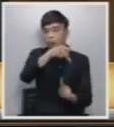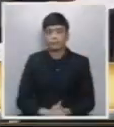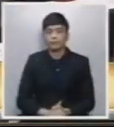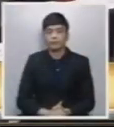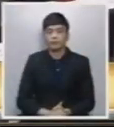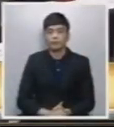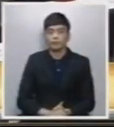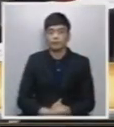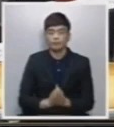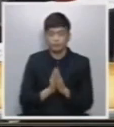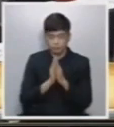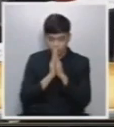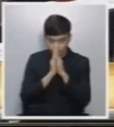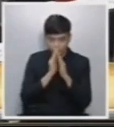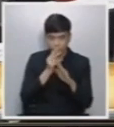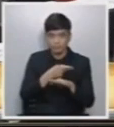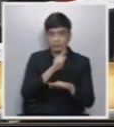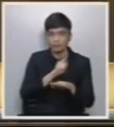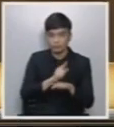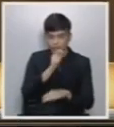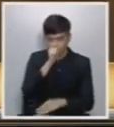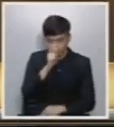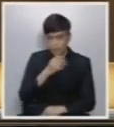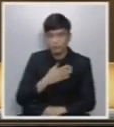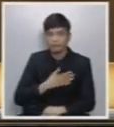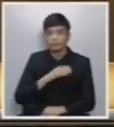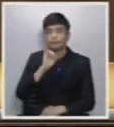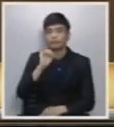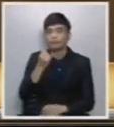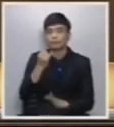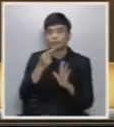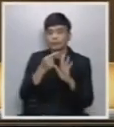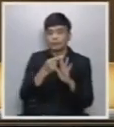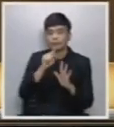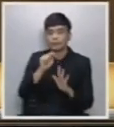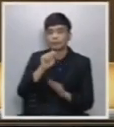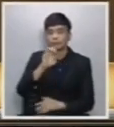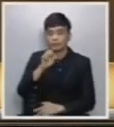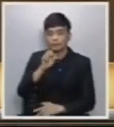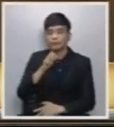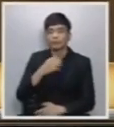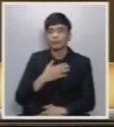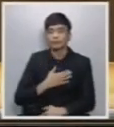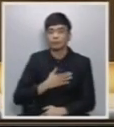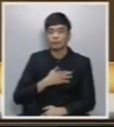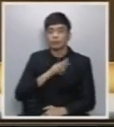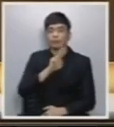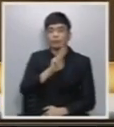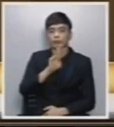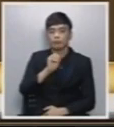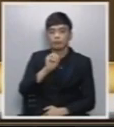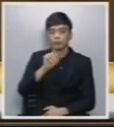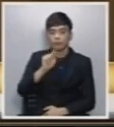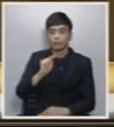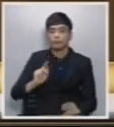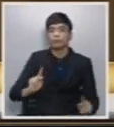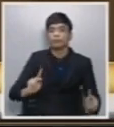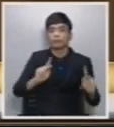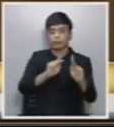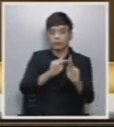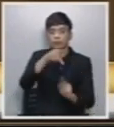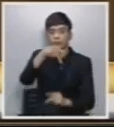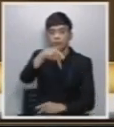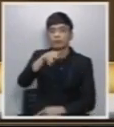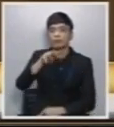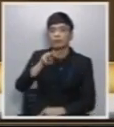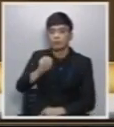แค่นี้ก่อนประธานที่เคารพครับกระผมจุติไกรฤกษ์รัฐมนตรีว่าการกระทรวงการพัฒนาสังคมและความมั่นคง